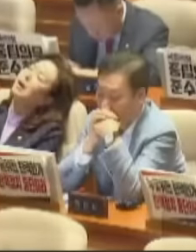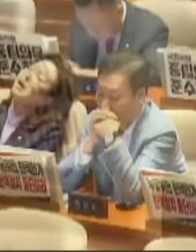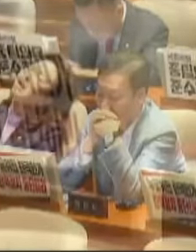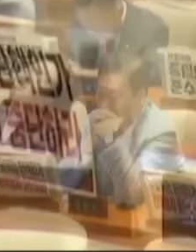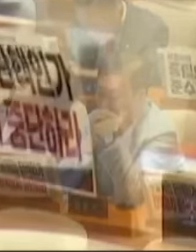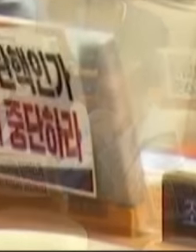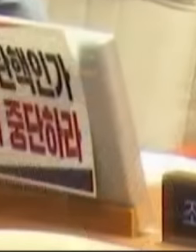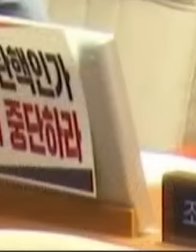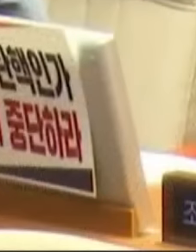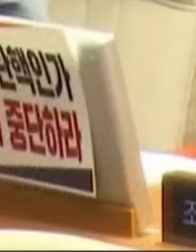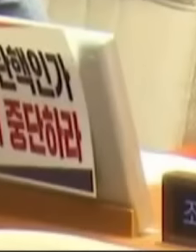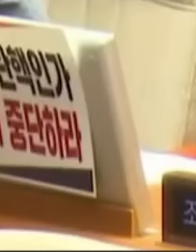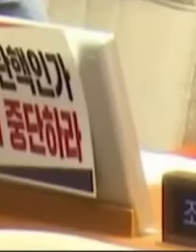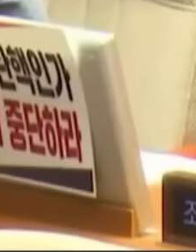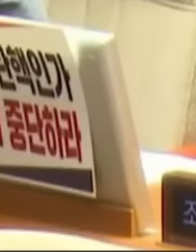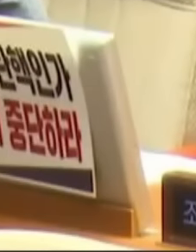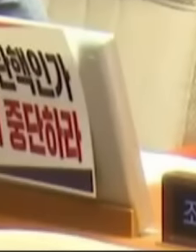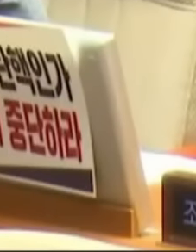김민전